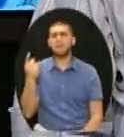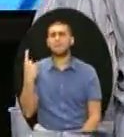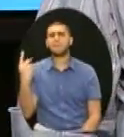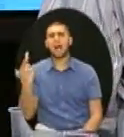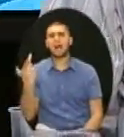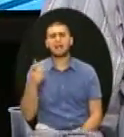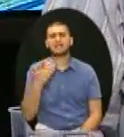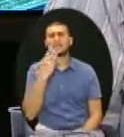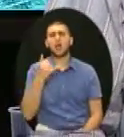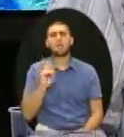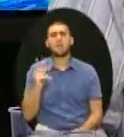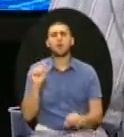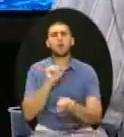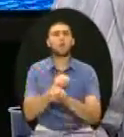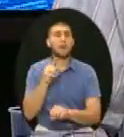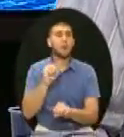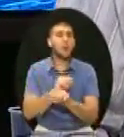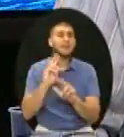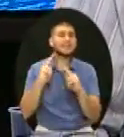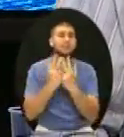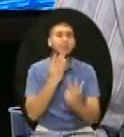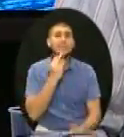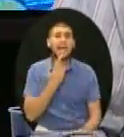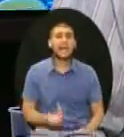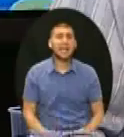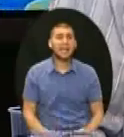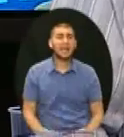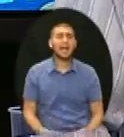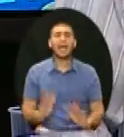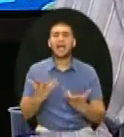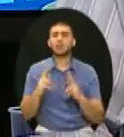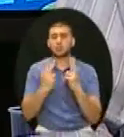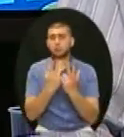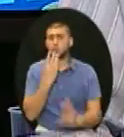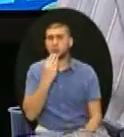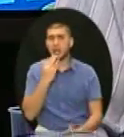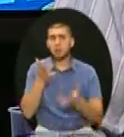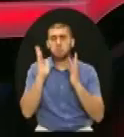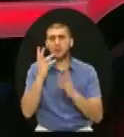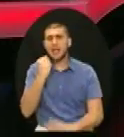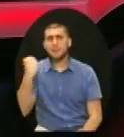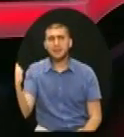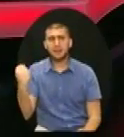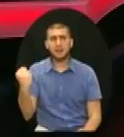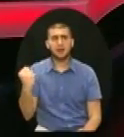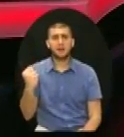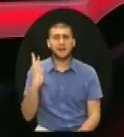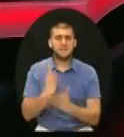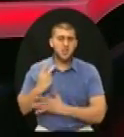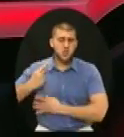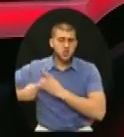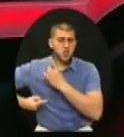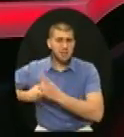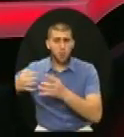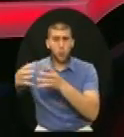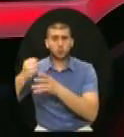מה? את מי הם קולעים? הם קולעים את הציבור הישראלי. אז איך זה שהציבור מקבל הישראלי כל כך ימני, הברית ולאורך שנים